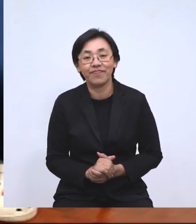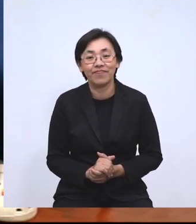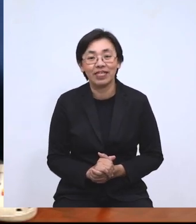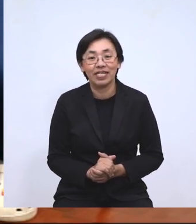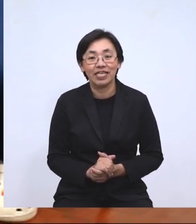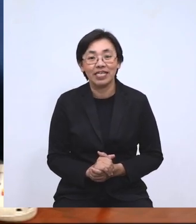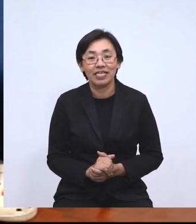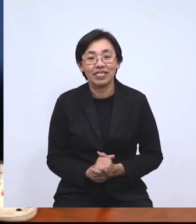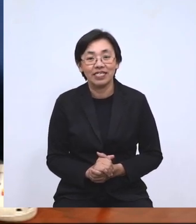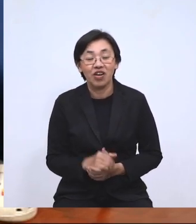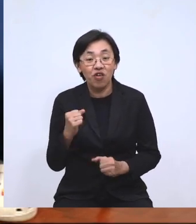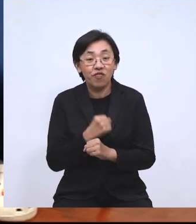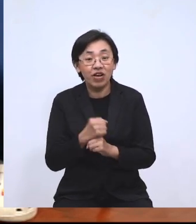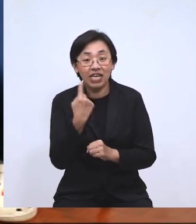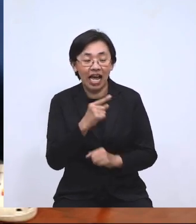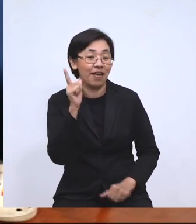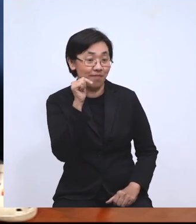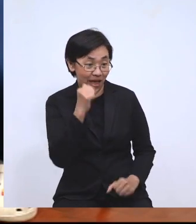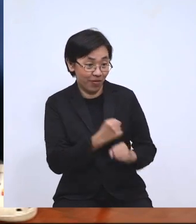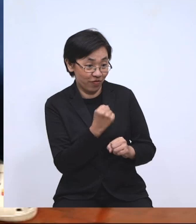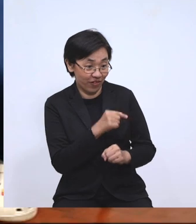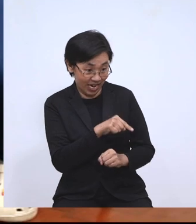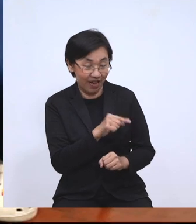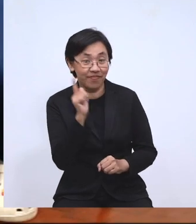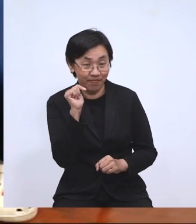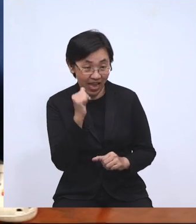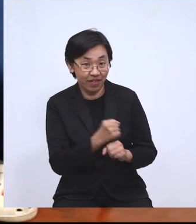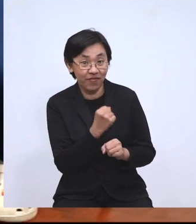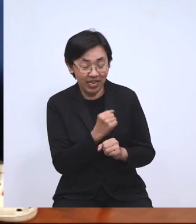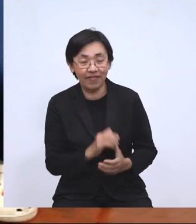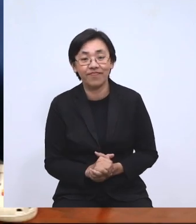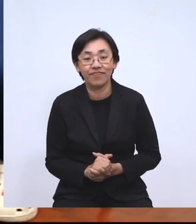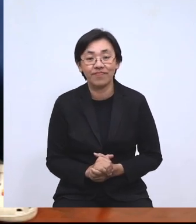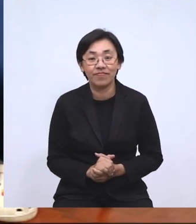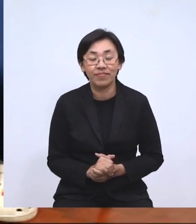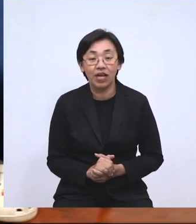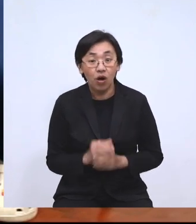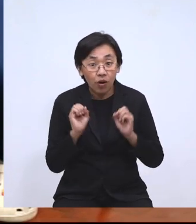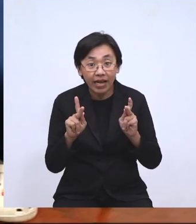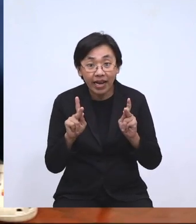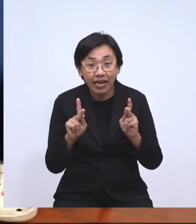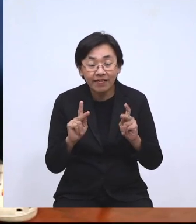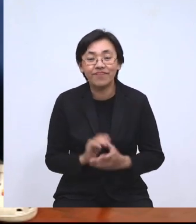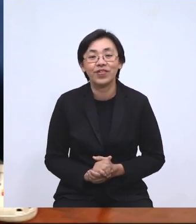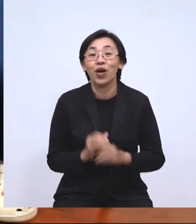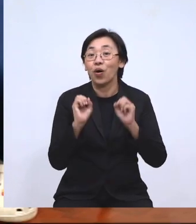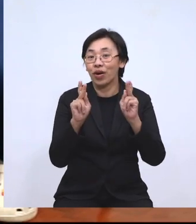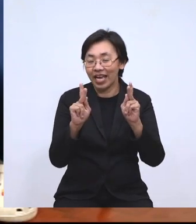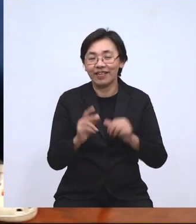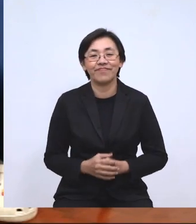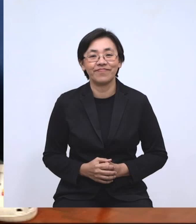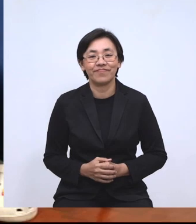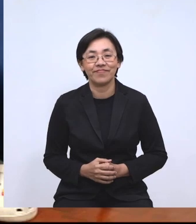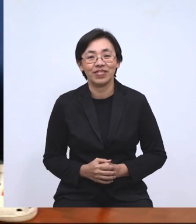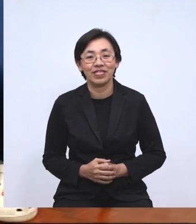คไหมคะแต่ทีนี้คนที่จะฝึกจะเป็นคุณแม่คุณแม่จะช่วยกับคุณน้ำหวานนะพาพี่มอสครับโอเคนะครับเดี๋ยวโอเคก็เดี๋